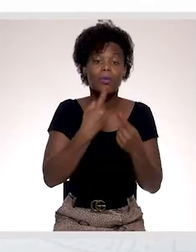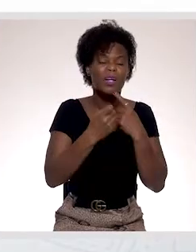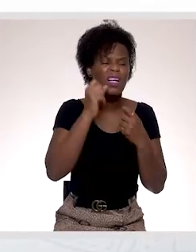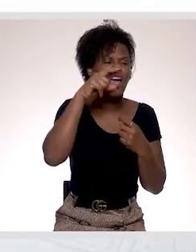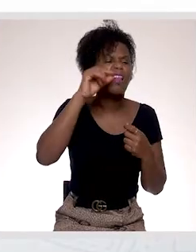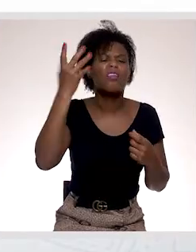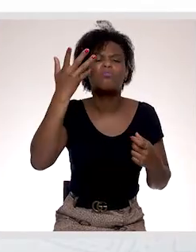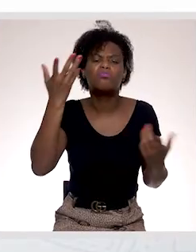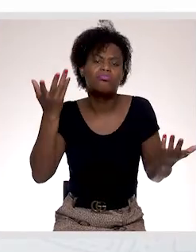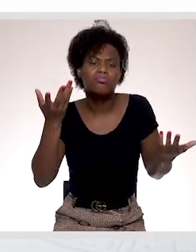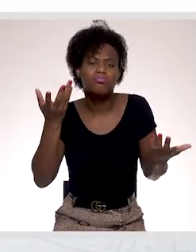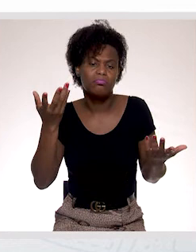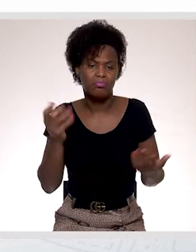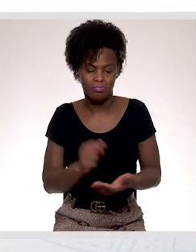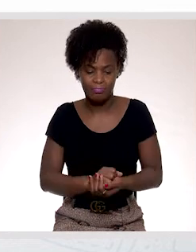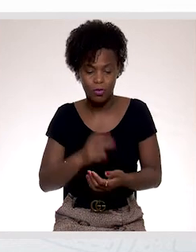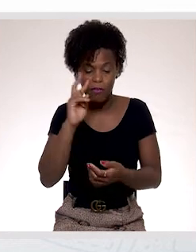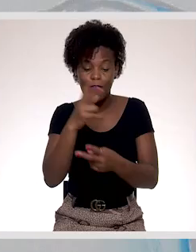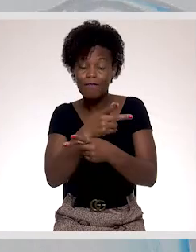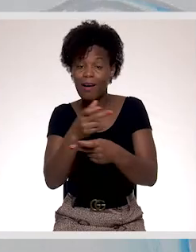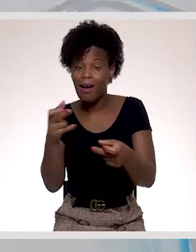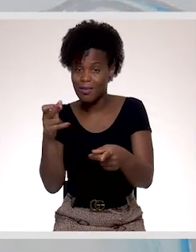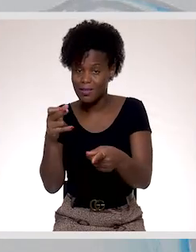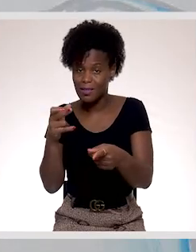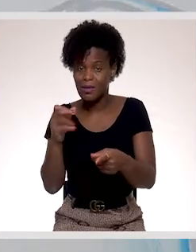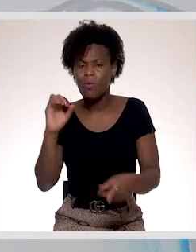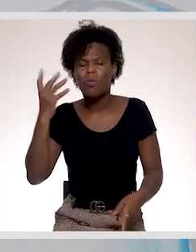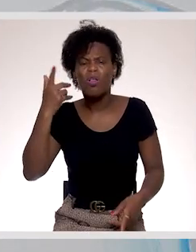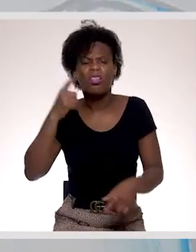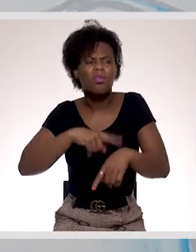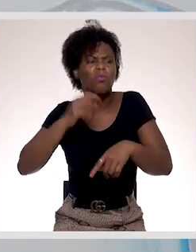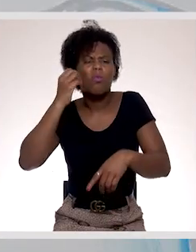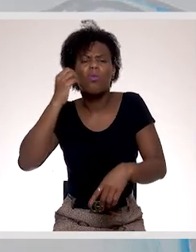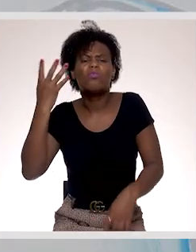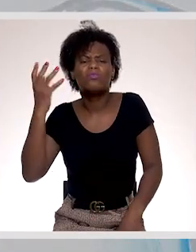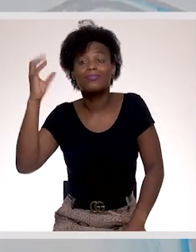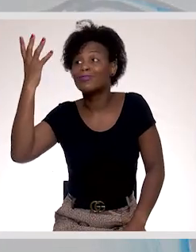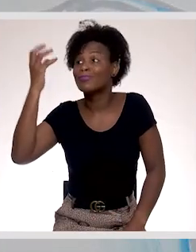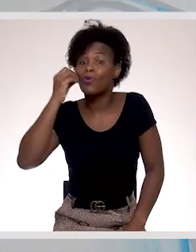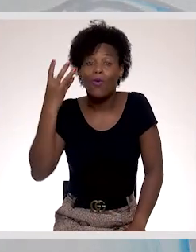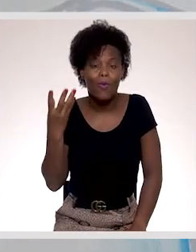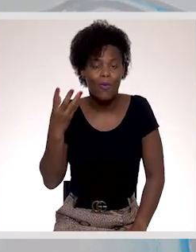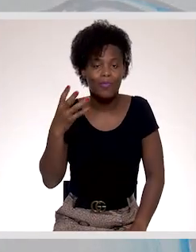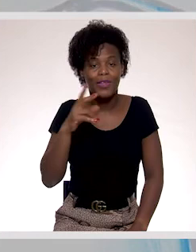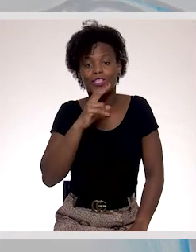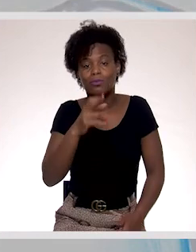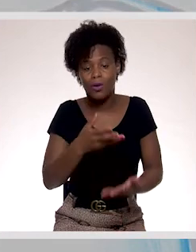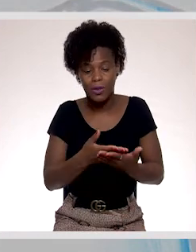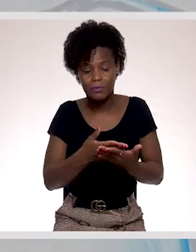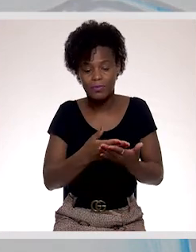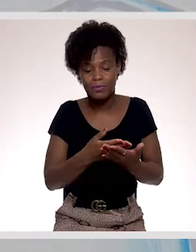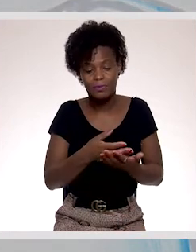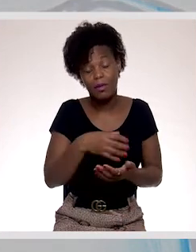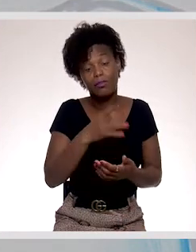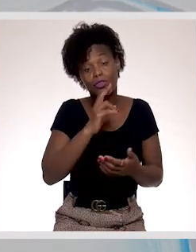temps fait-il? D'accord? Tu as compris? Quel temps fait-il? Et on va répondre selon le